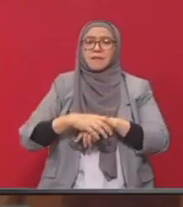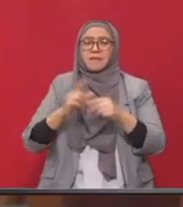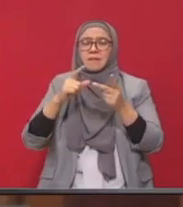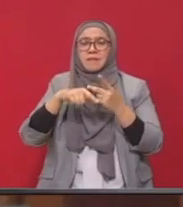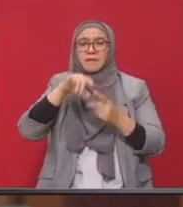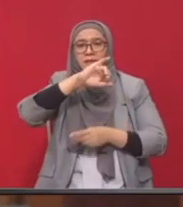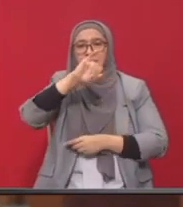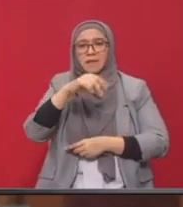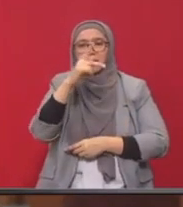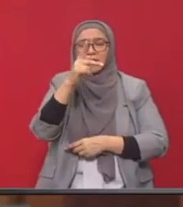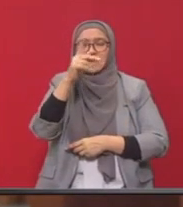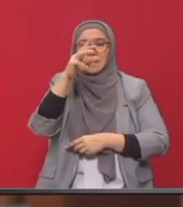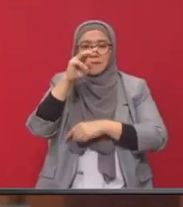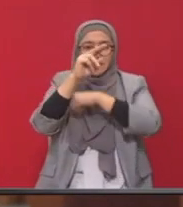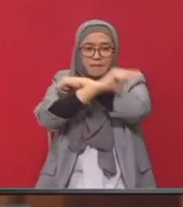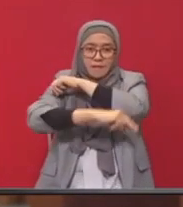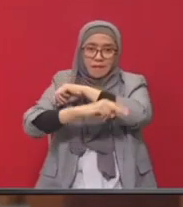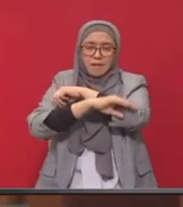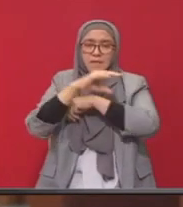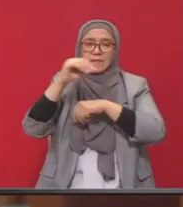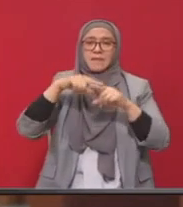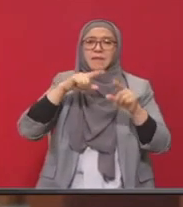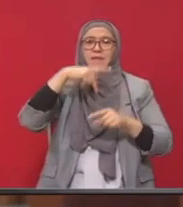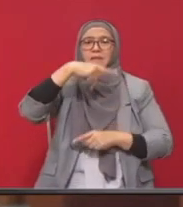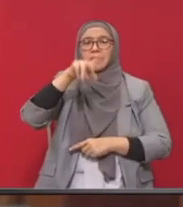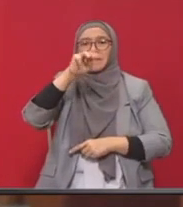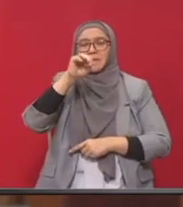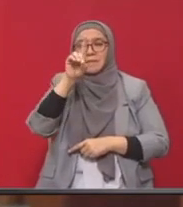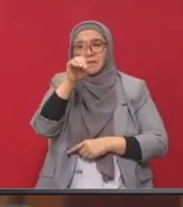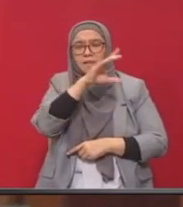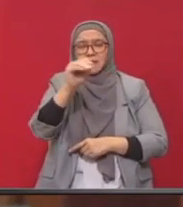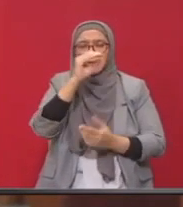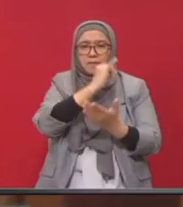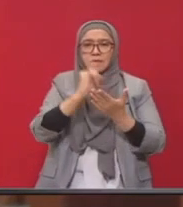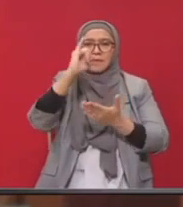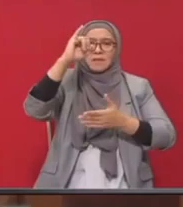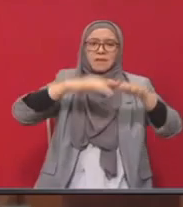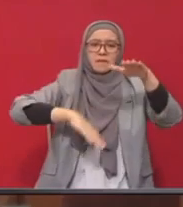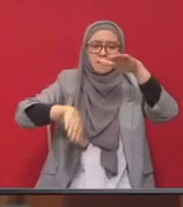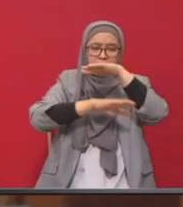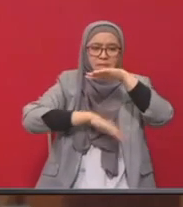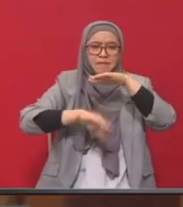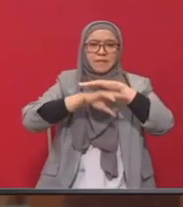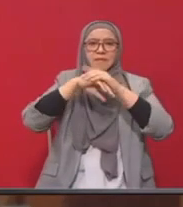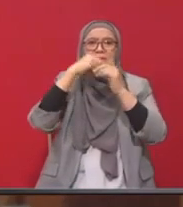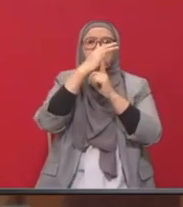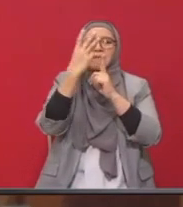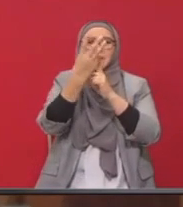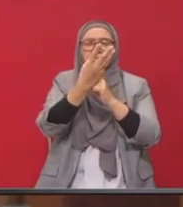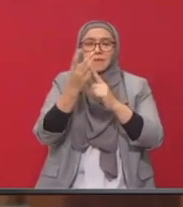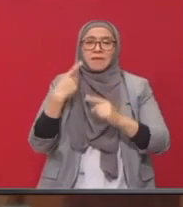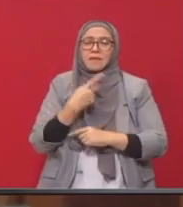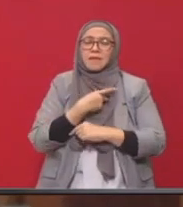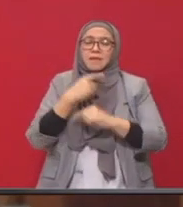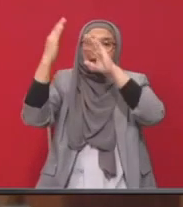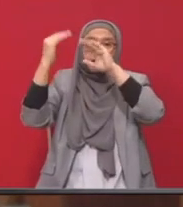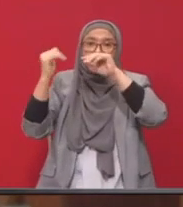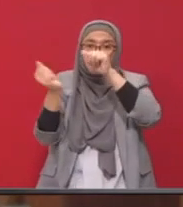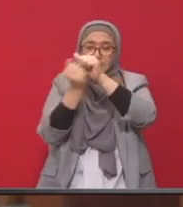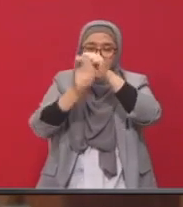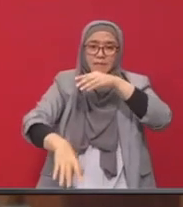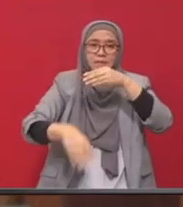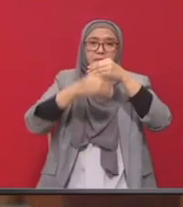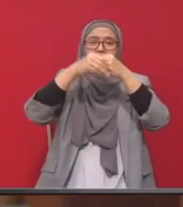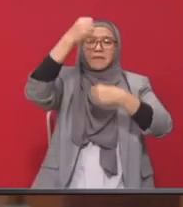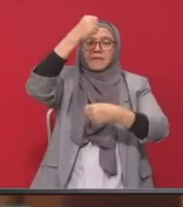negeri dan juga pkmd dan isi institusi di bawah jgn jadi kita mengharapkan Insya Allah dengan pertambahan jawatan